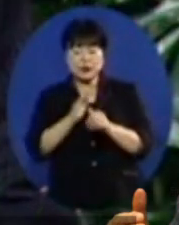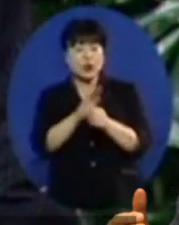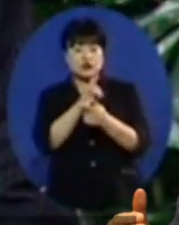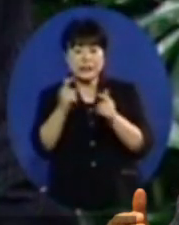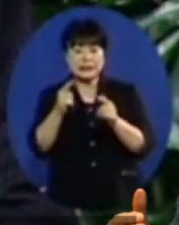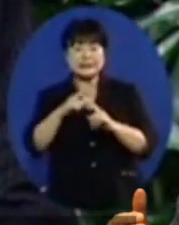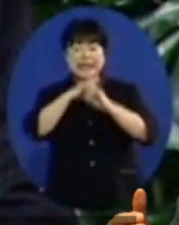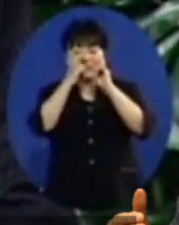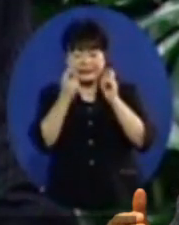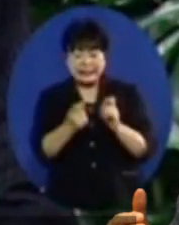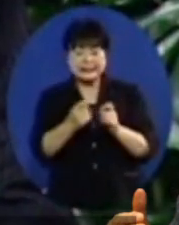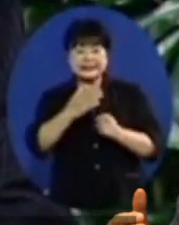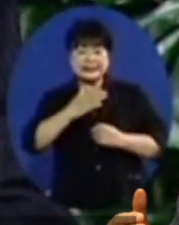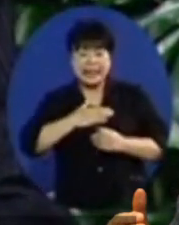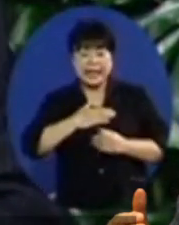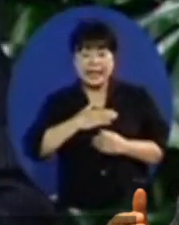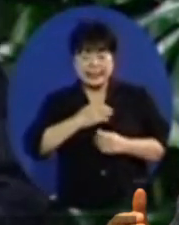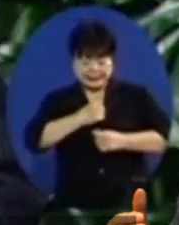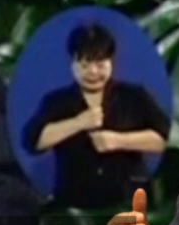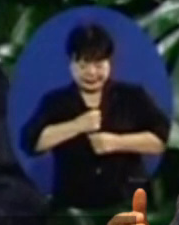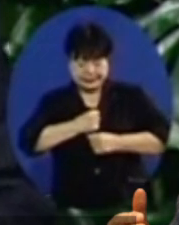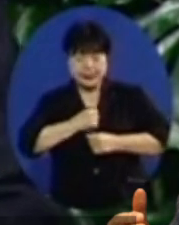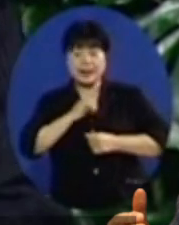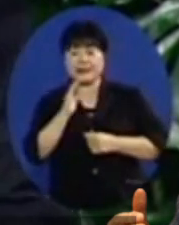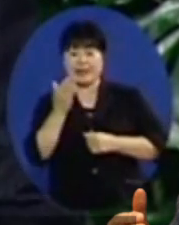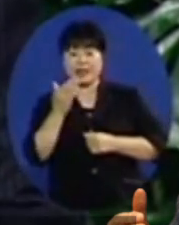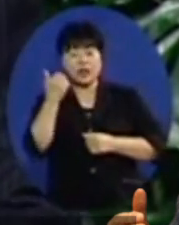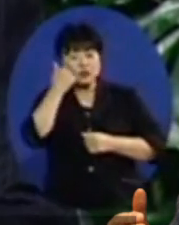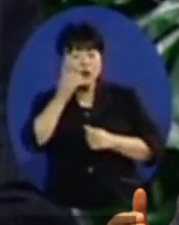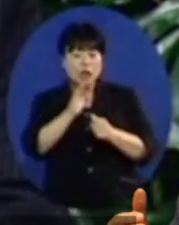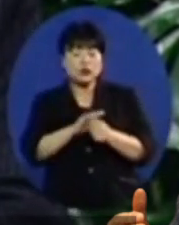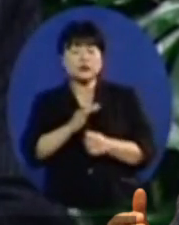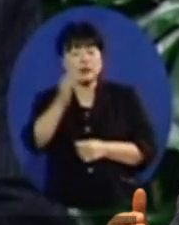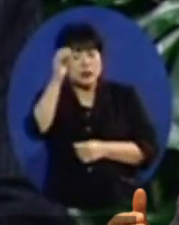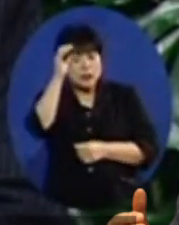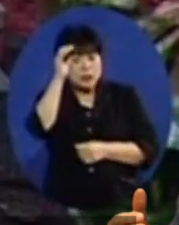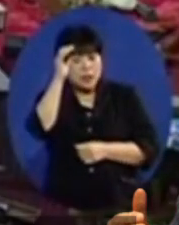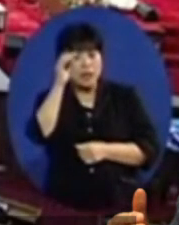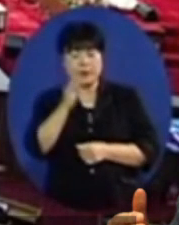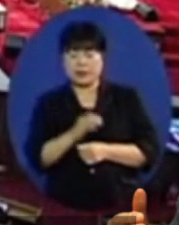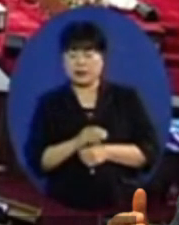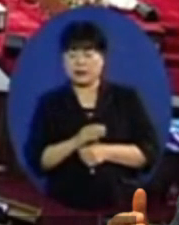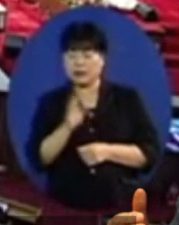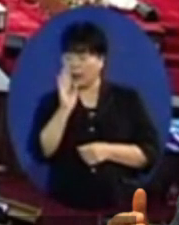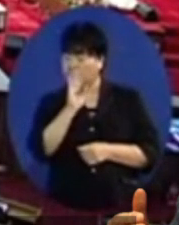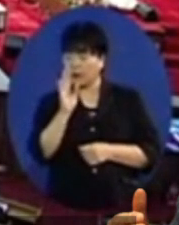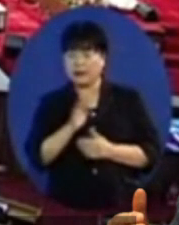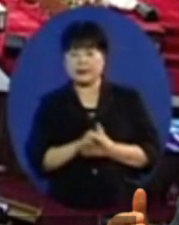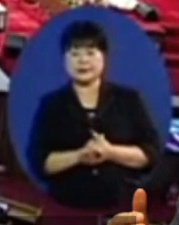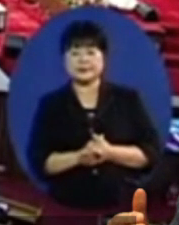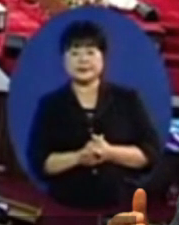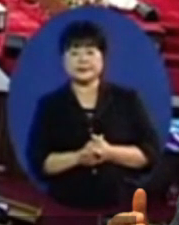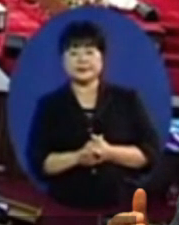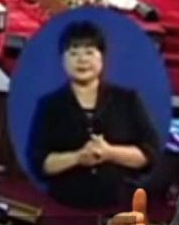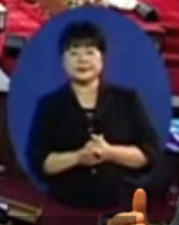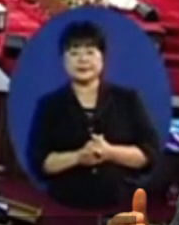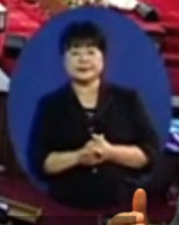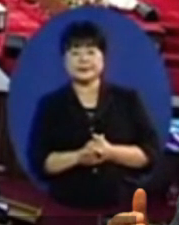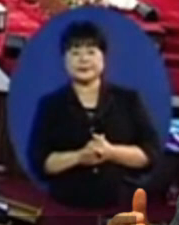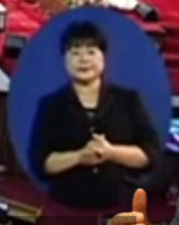않습니다. 내가 지켜야 돼요. 누가 지켜주기를 기대하면 큰 오산인 것입니다.